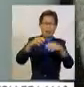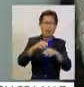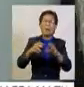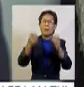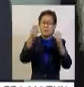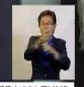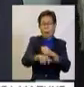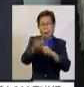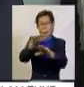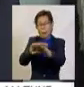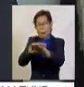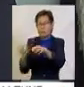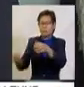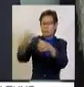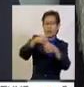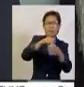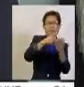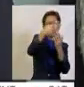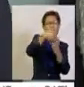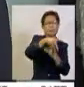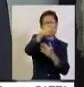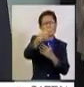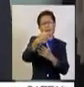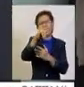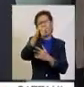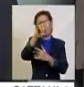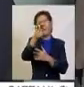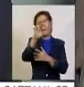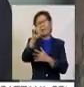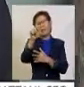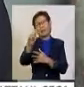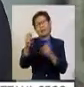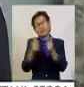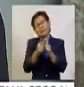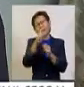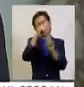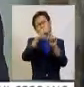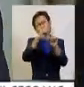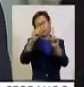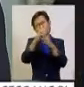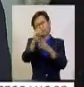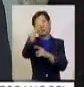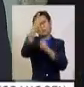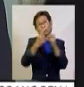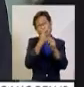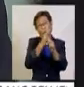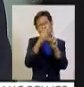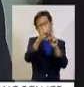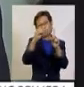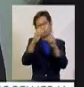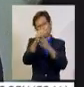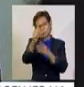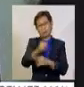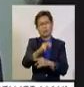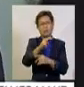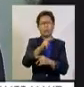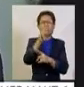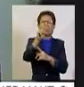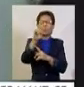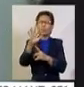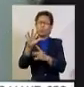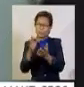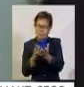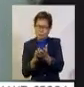menyertai program khairat ini. Program khairat ini memang penting kerana dengan hanya RM100 setahun, 25 sen